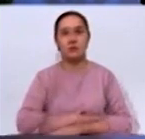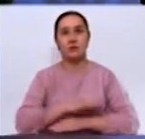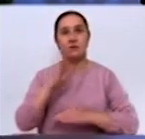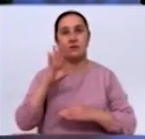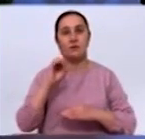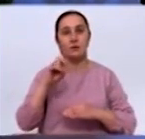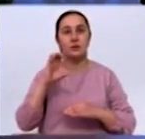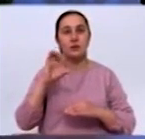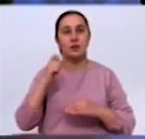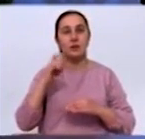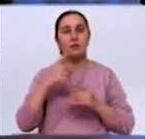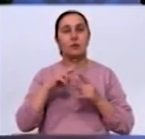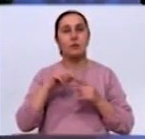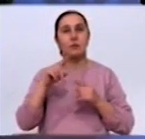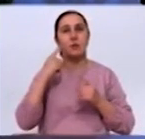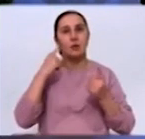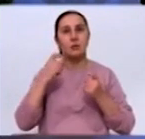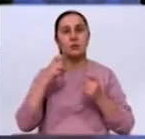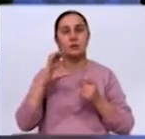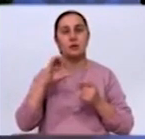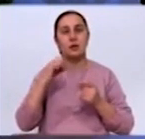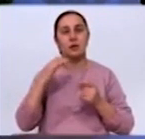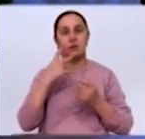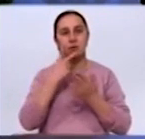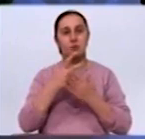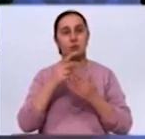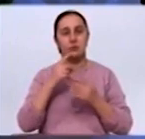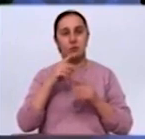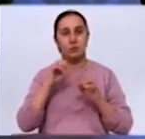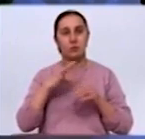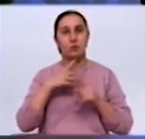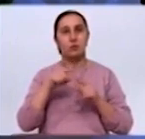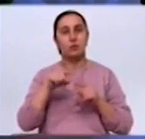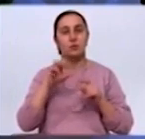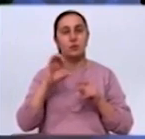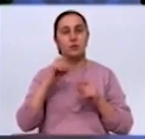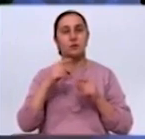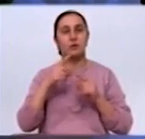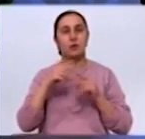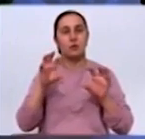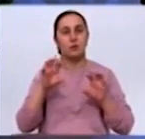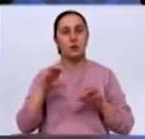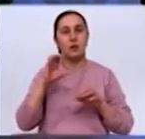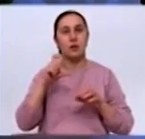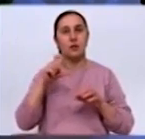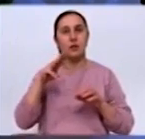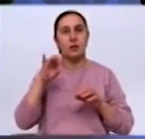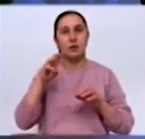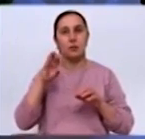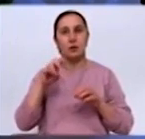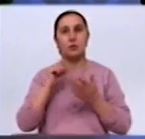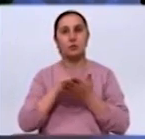Web sahifalarda ma'lumotlar sahifa ko'rinishida joylangan bo'ladi. Bu sahifalar odatda HTML hujjat, ya'ni